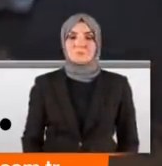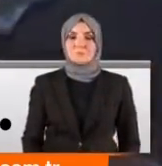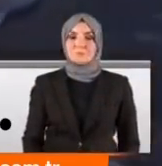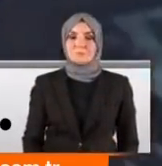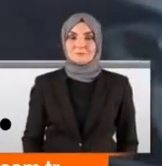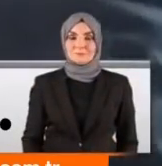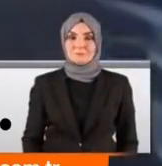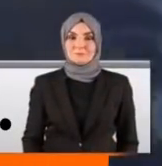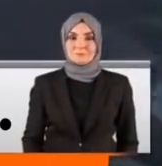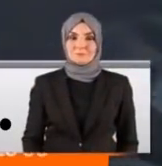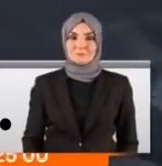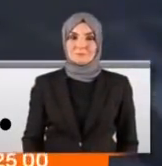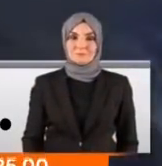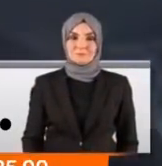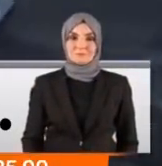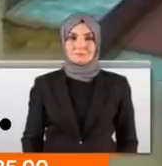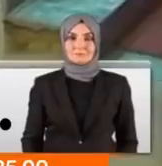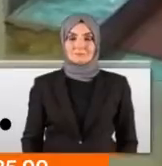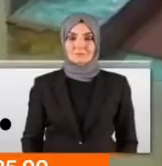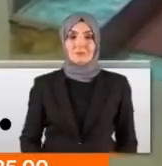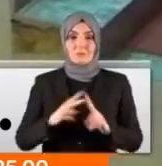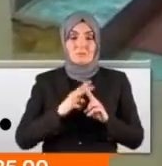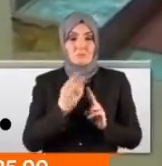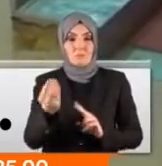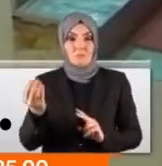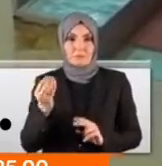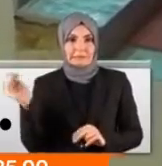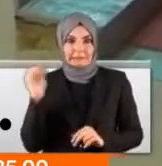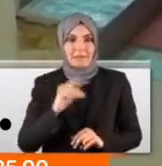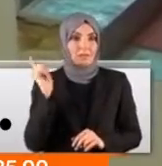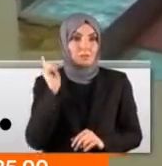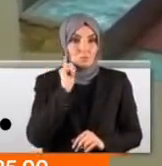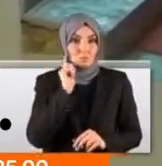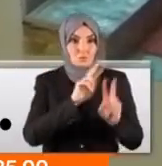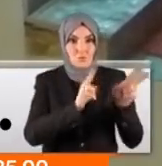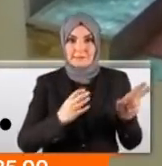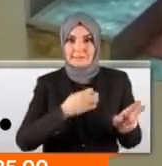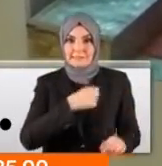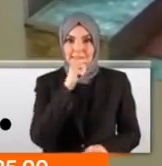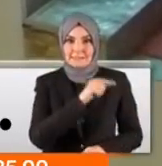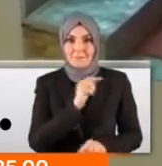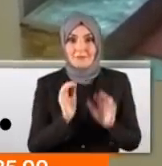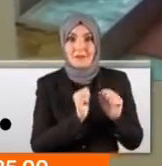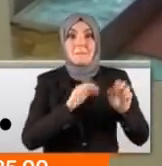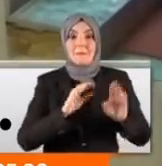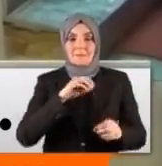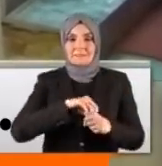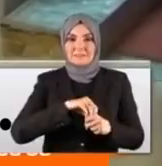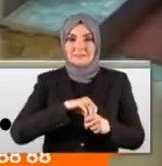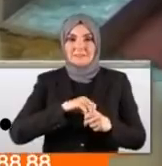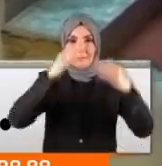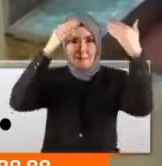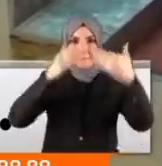Alo bu polislerin Geldiğini duyan işyeri sahibi yakalanmamak için kepenkleri indirmeye